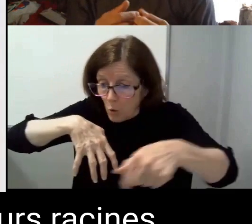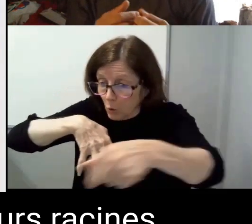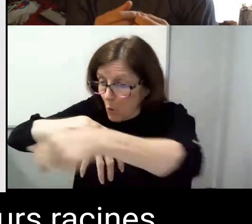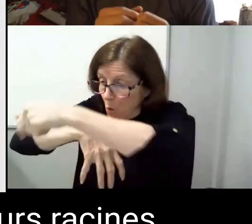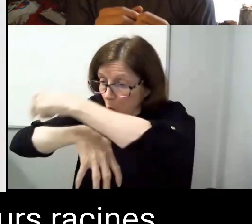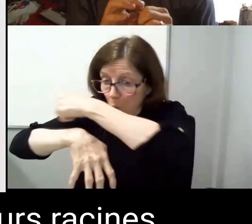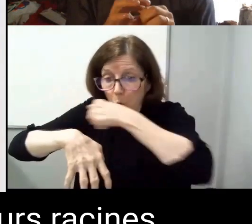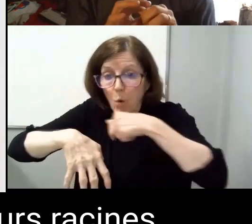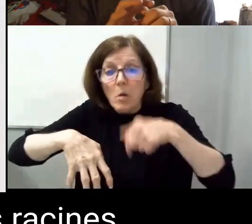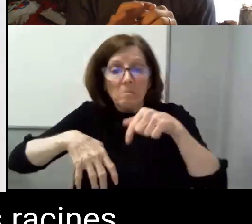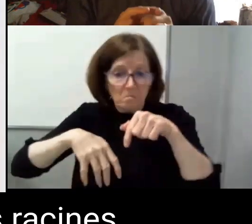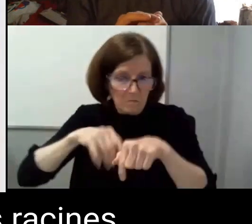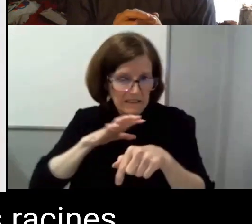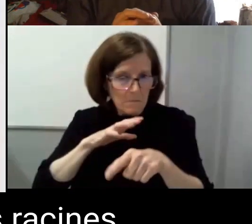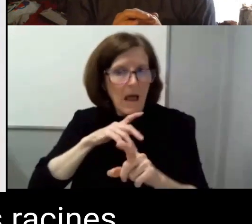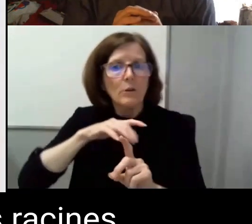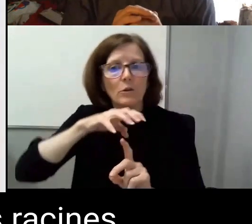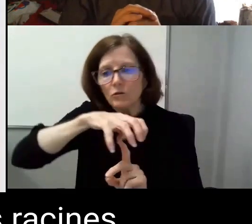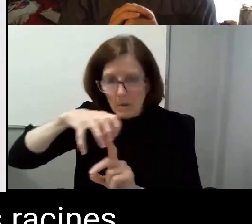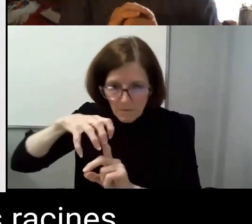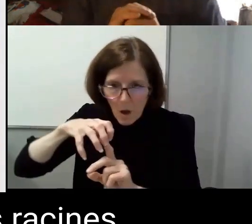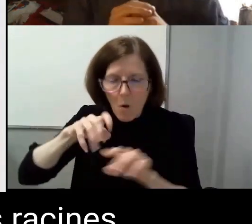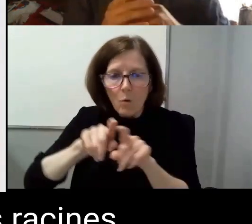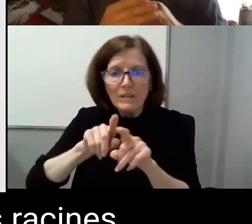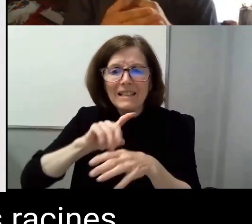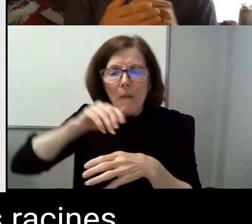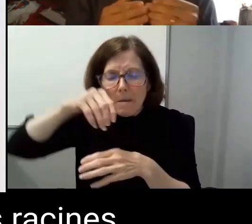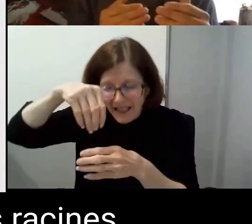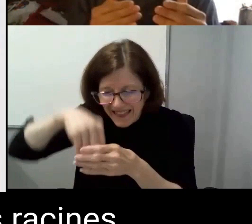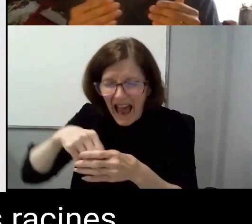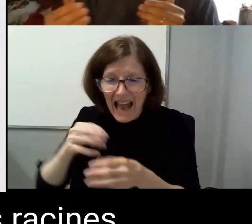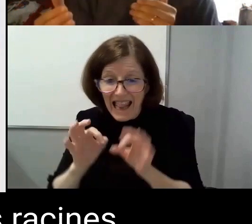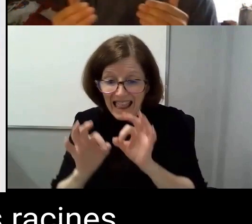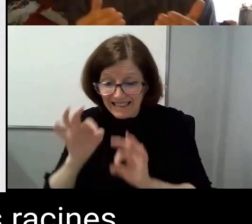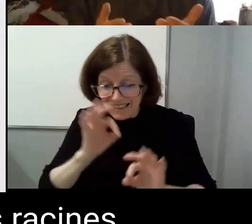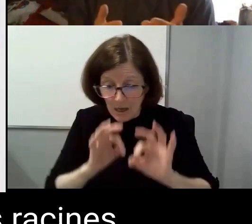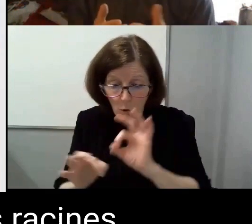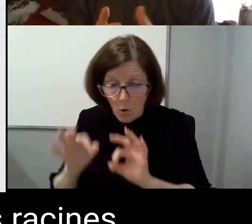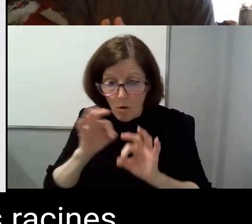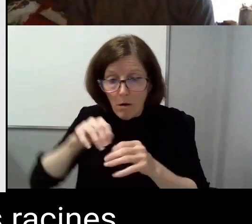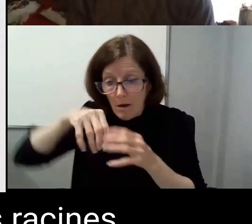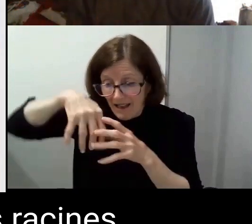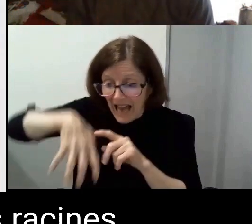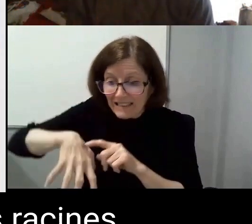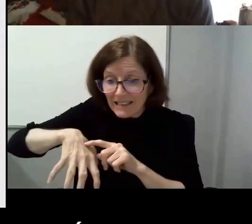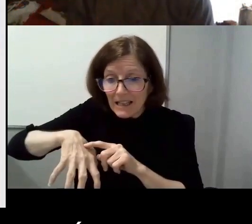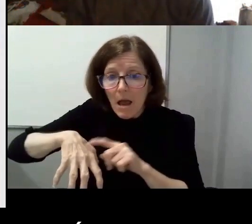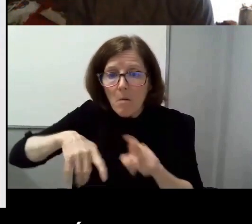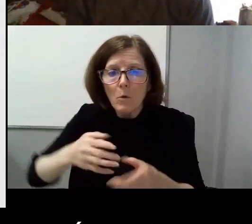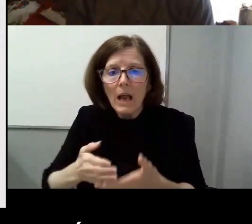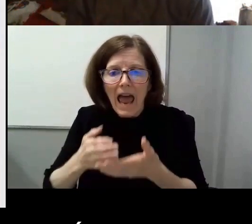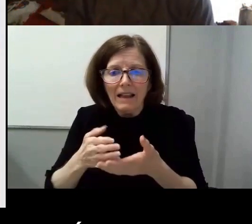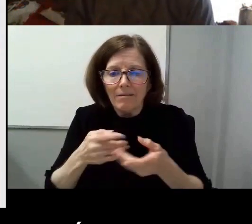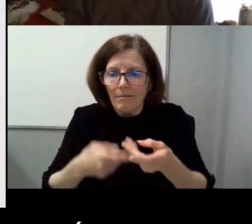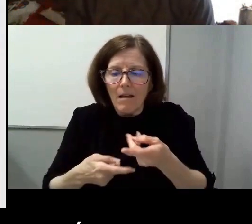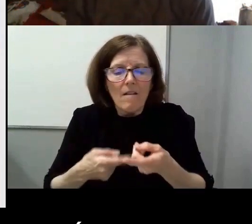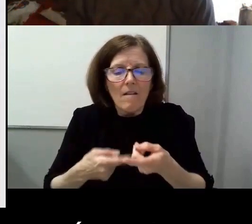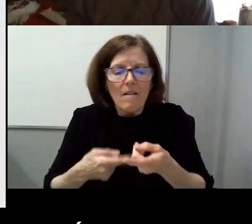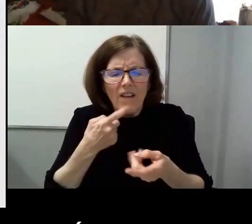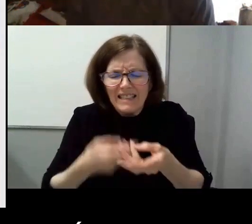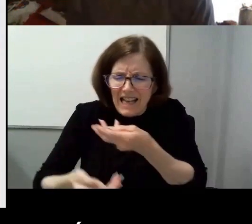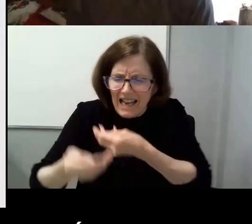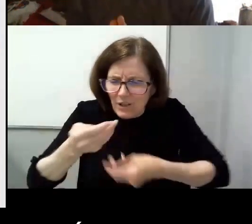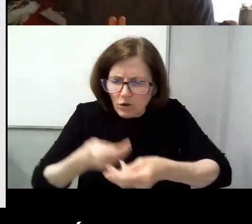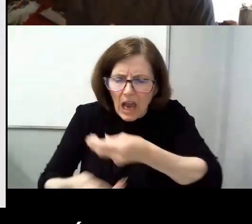moments jusqu'à l'intérieur des cellules même de leurs racines, pour maximiser un échange de nutriments. Donc, on ne